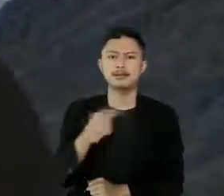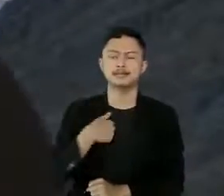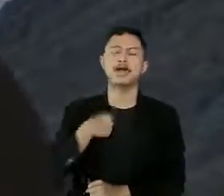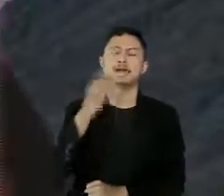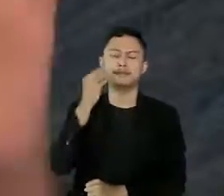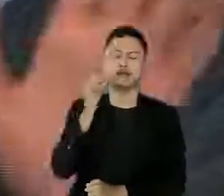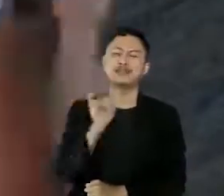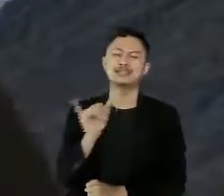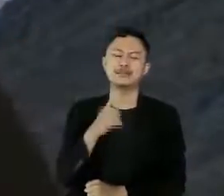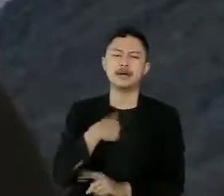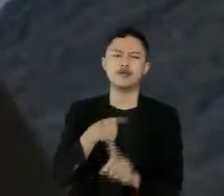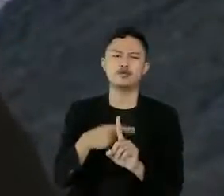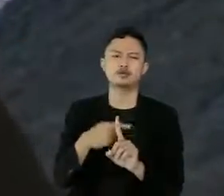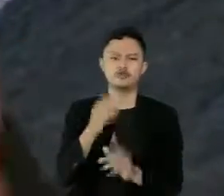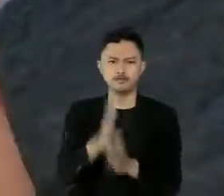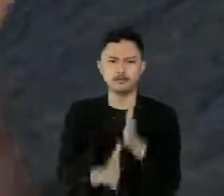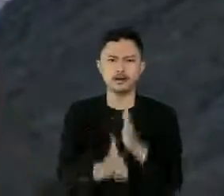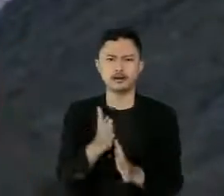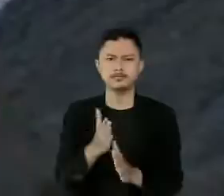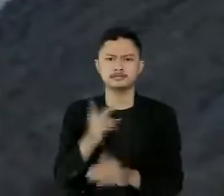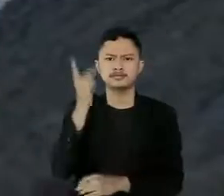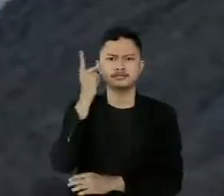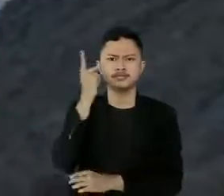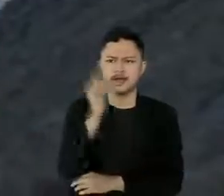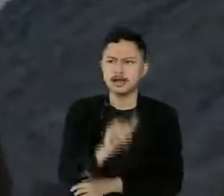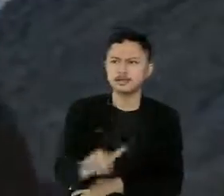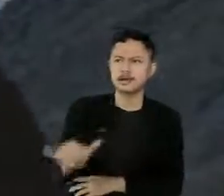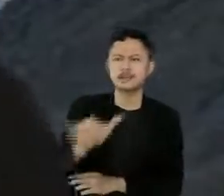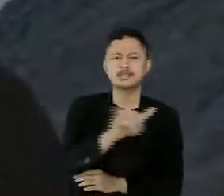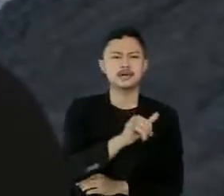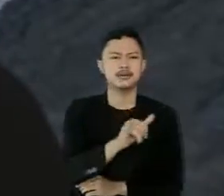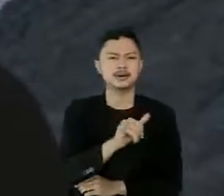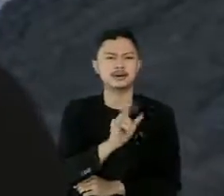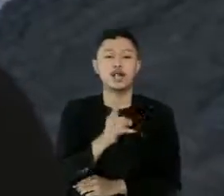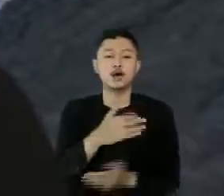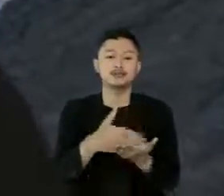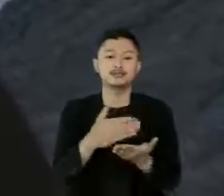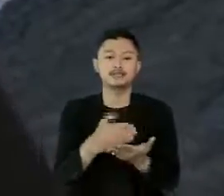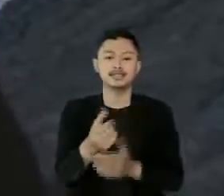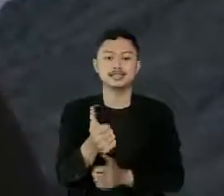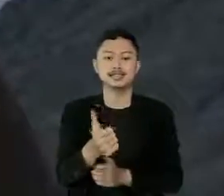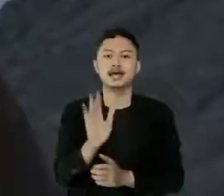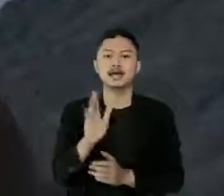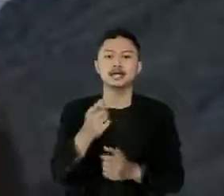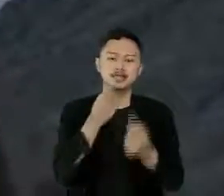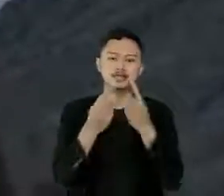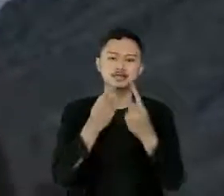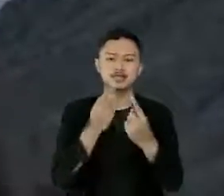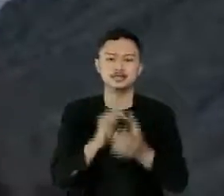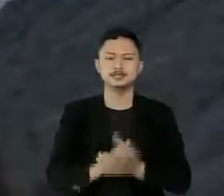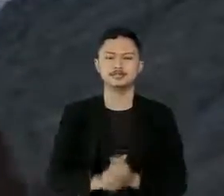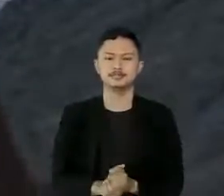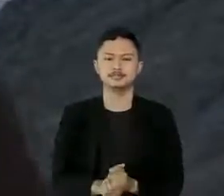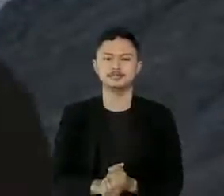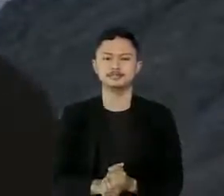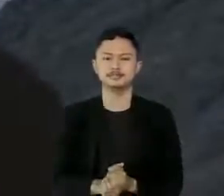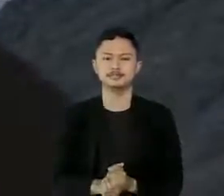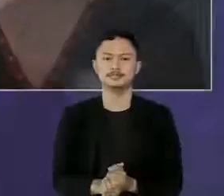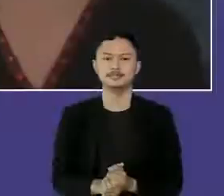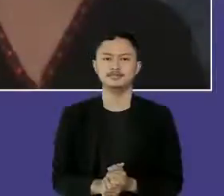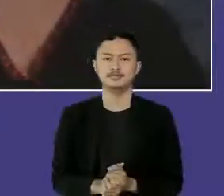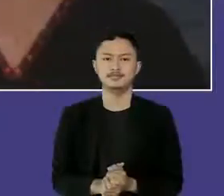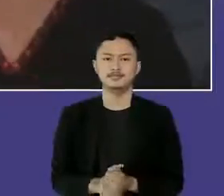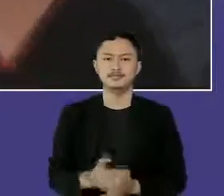juga pernah ngalamin dari itu. Harus kita jaga bersama, mungkin itu sih, kalau misalnya boleh share dulu, sementara nanti kita diskusi. Ya, ya Mbak Ria,